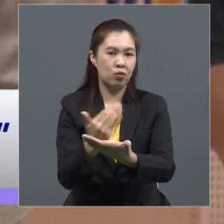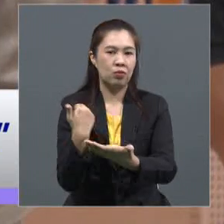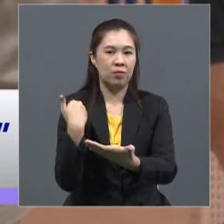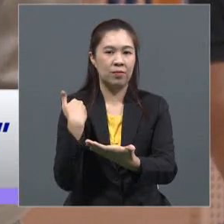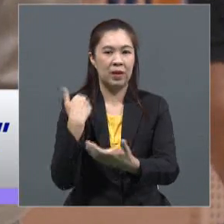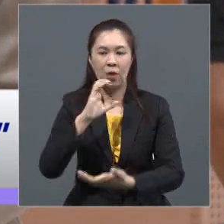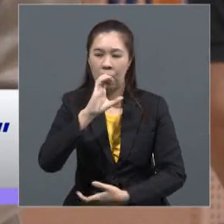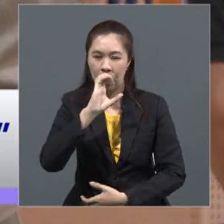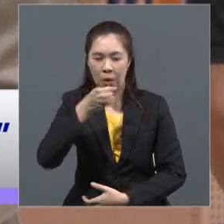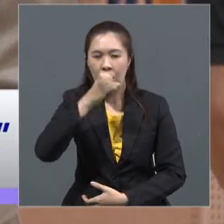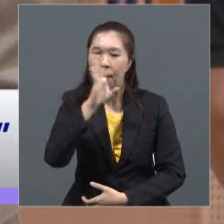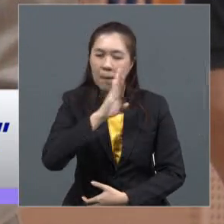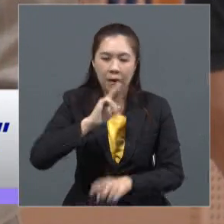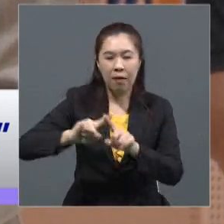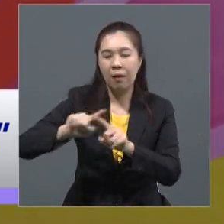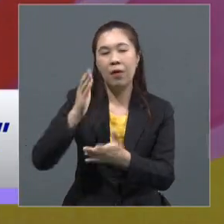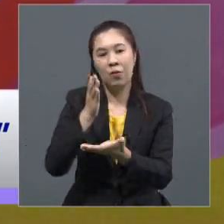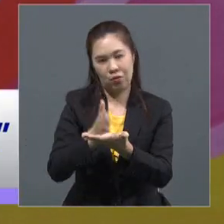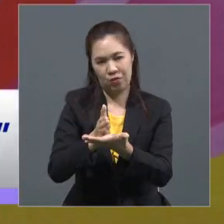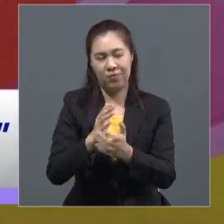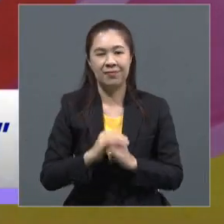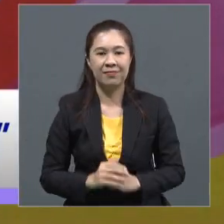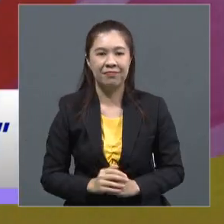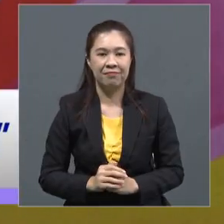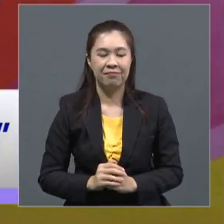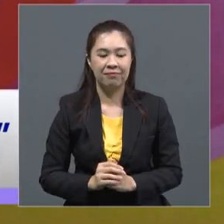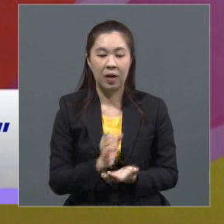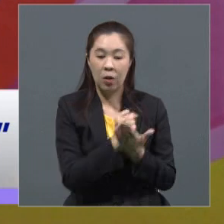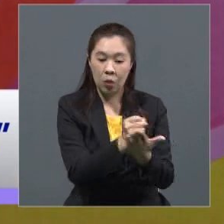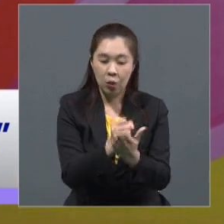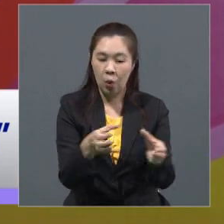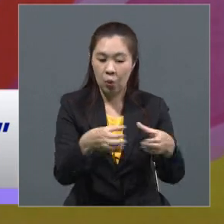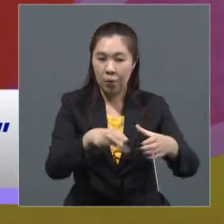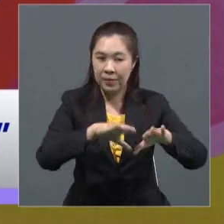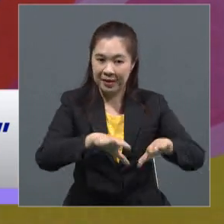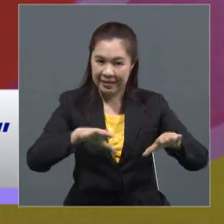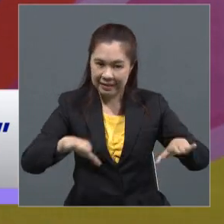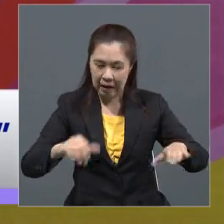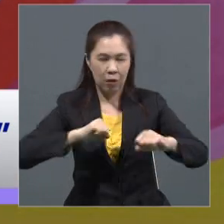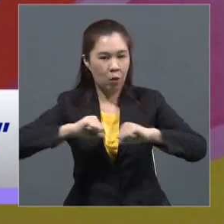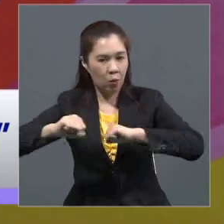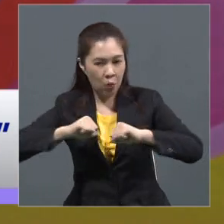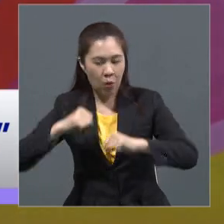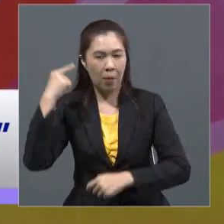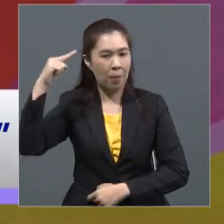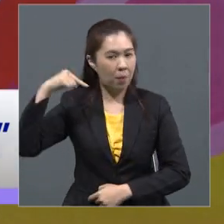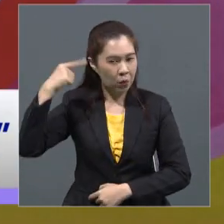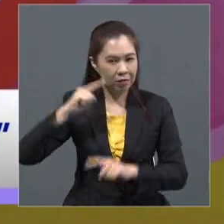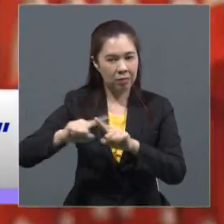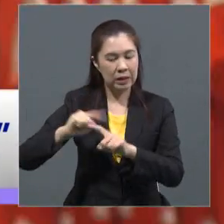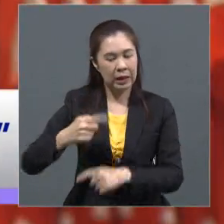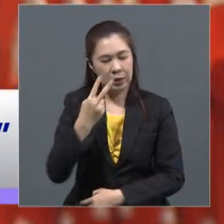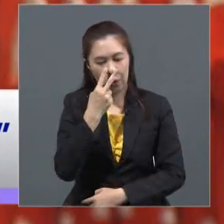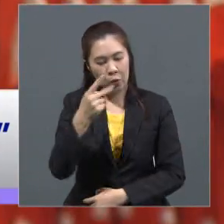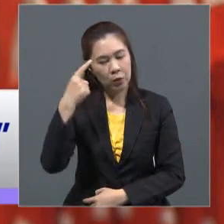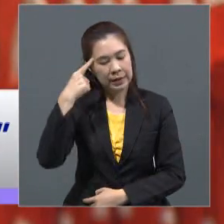alcoholStop harm to othersมุ่งเน้นการรณรงค์ทั้งในกลุ่มเด็กเยาวชนและสตรีให้ตระหนักถึงอันตรายของการ